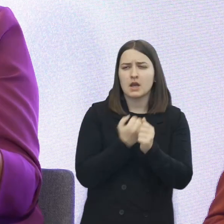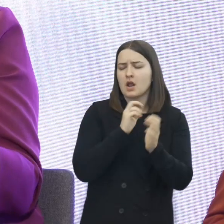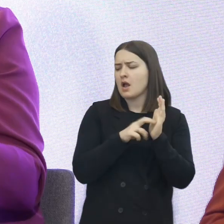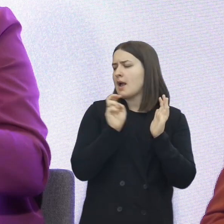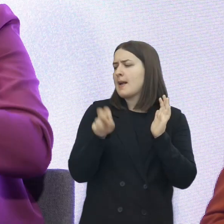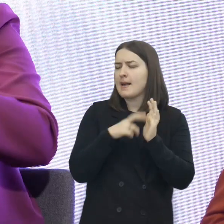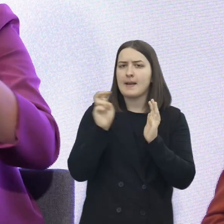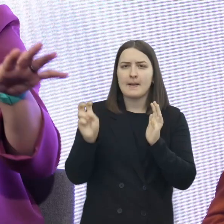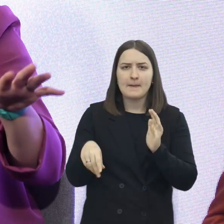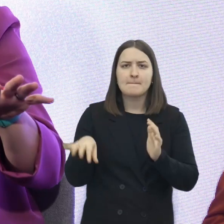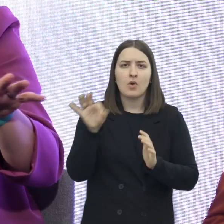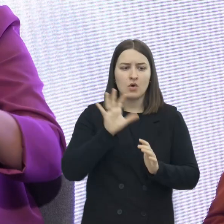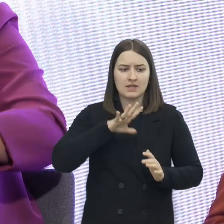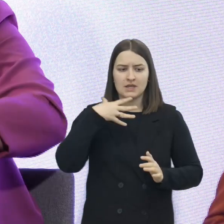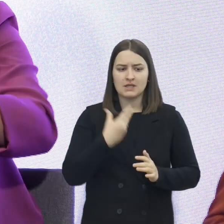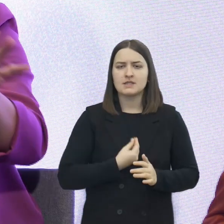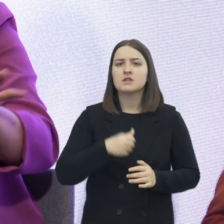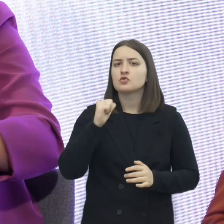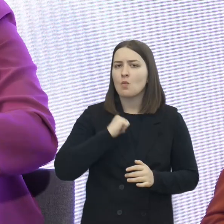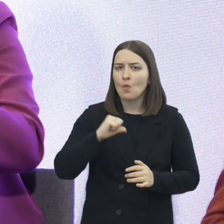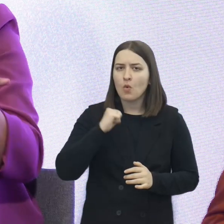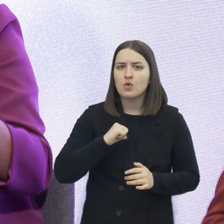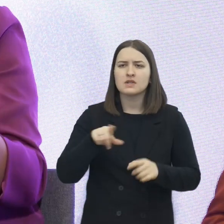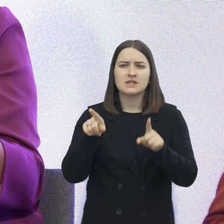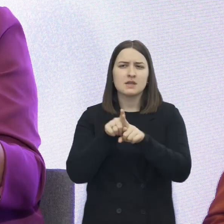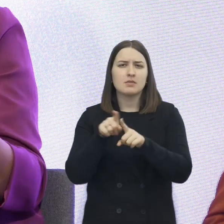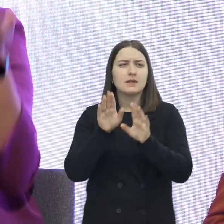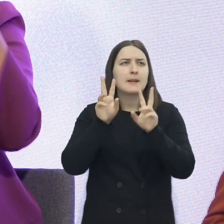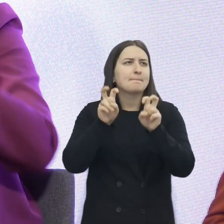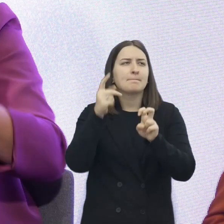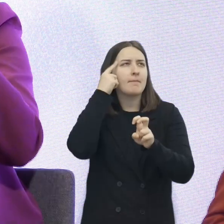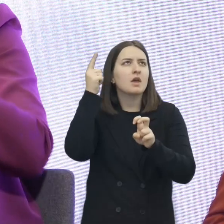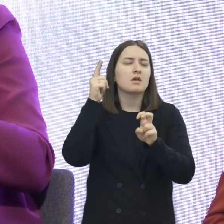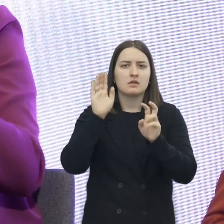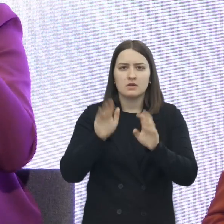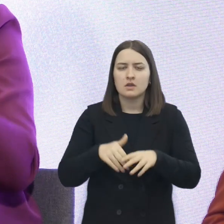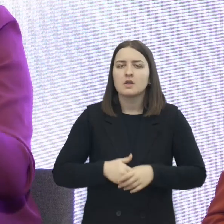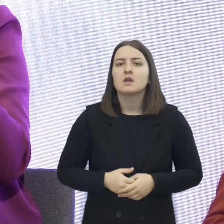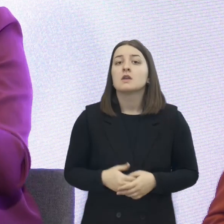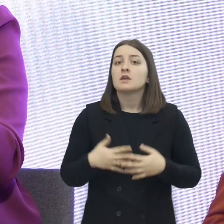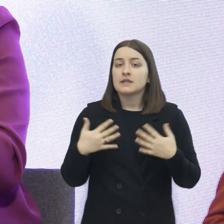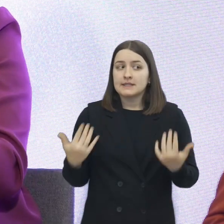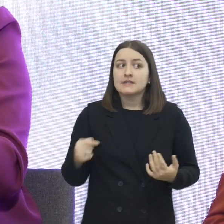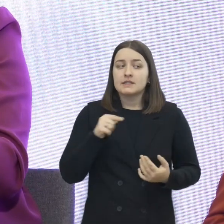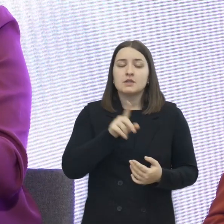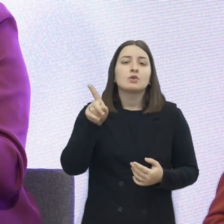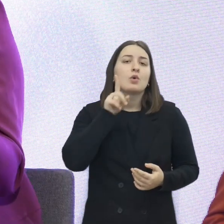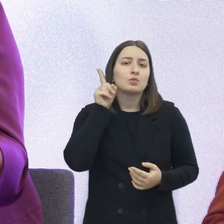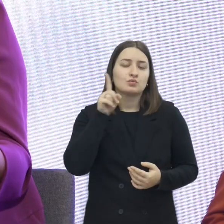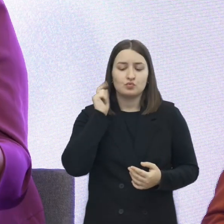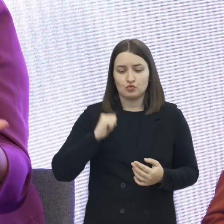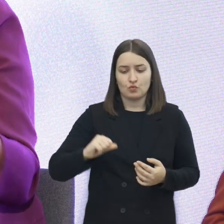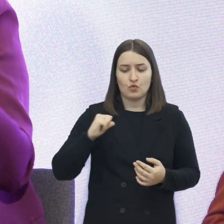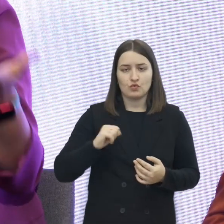apie trans žmonės iš viso yra čia išsigalvojimas ir taip toliau. Ir šitas naratyvas yra jaunų žmonių tarpe.